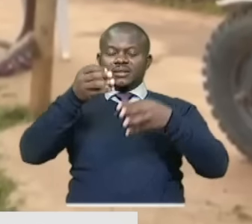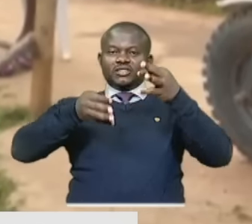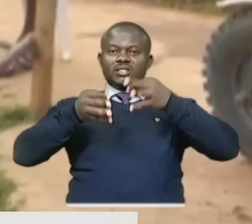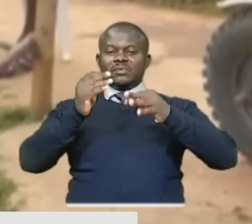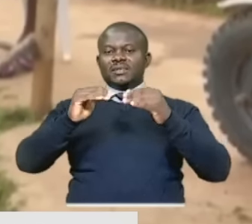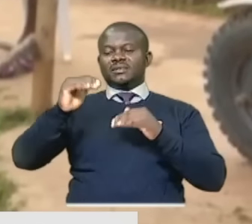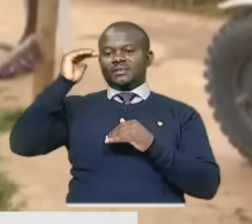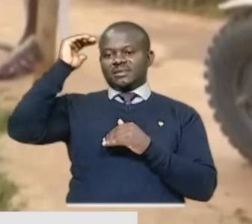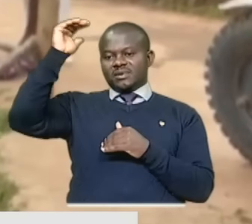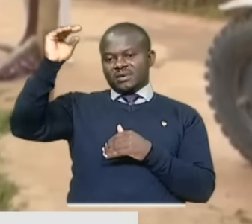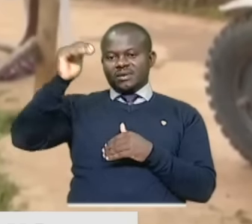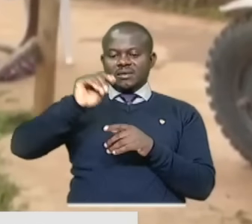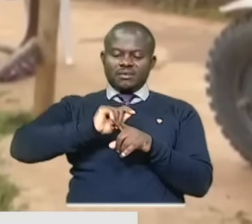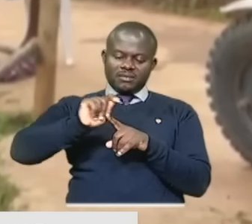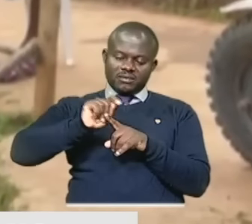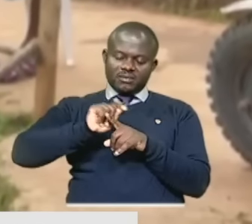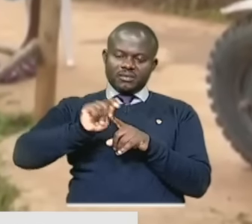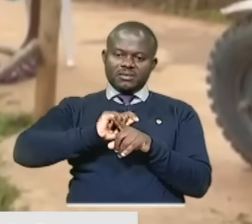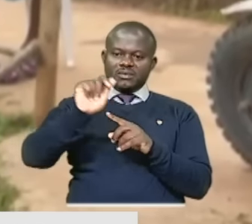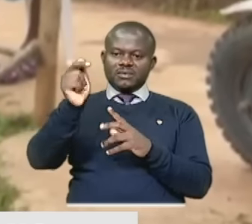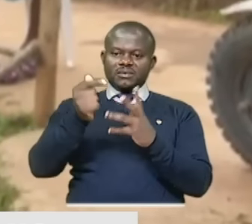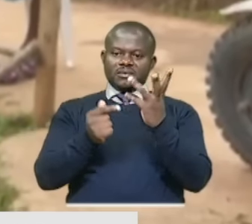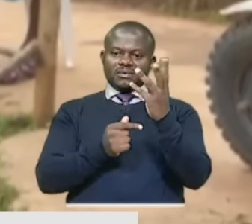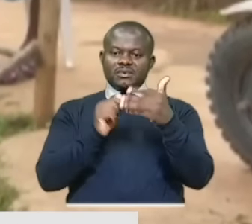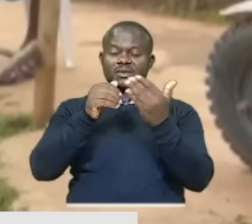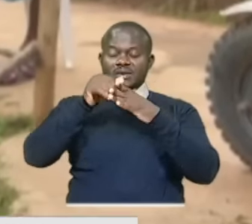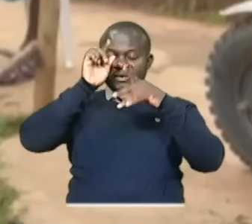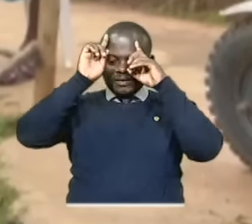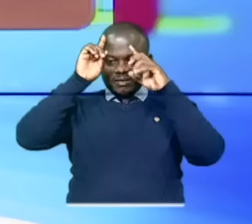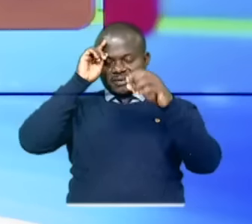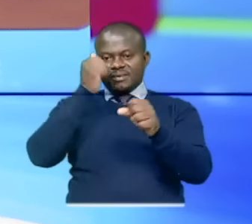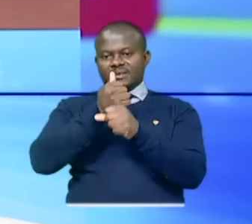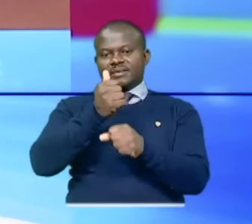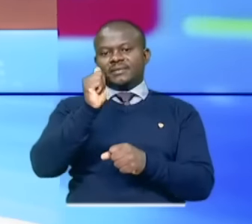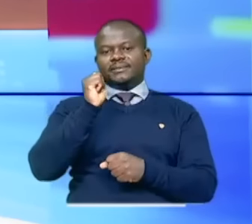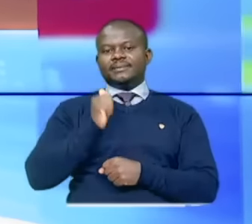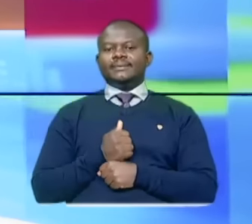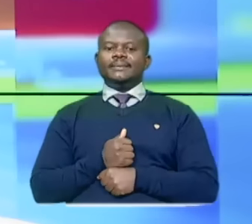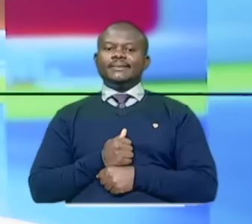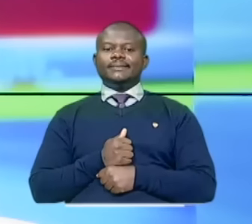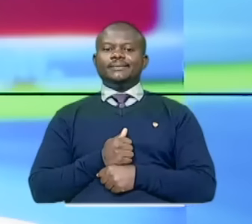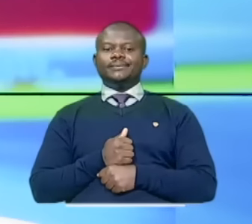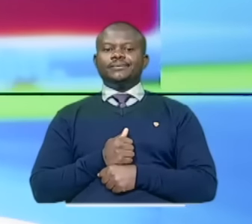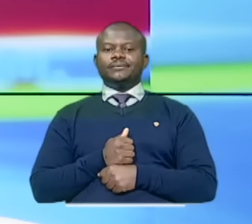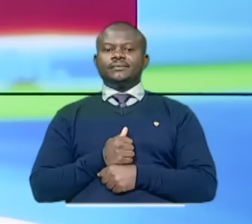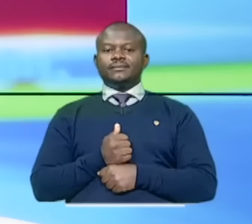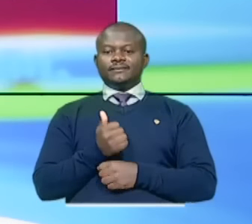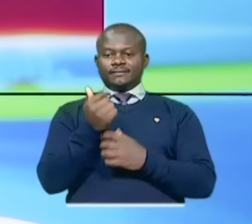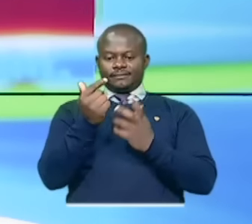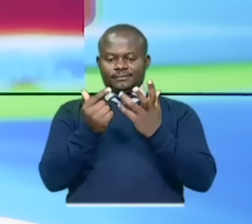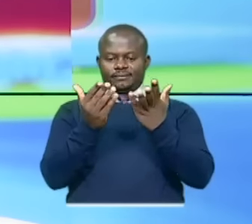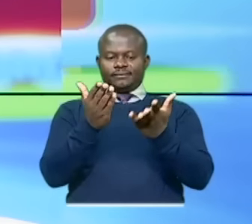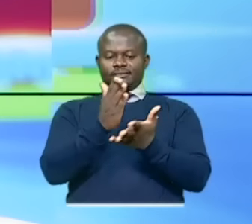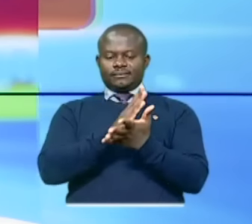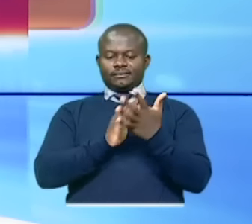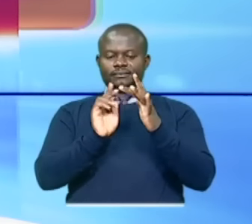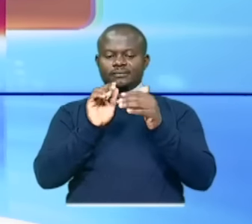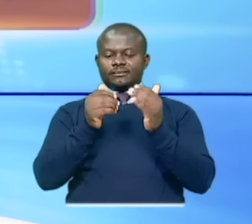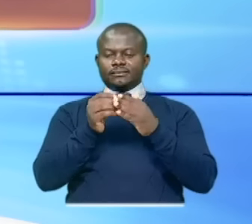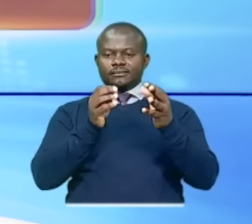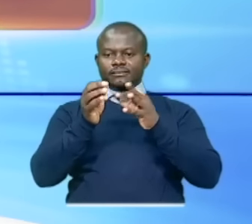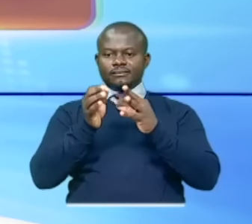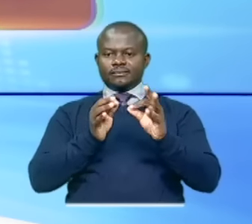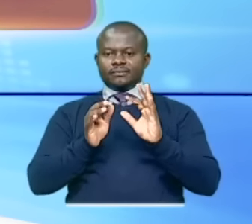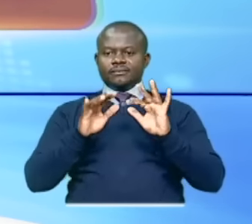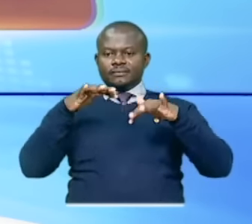bakomeye, batozwe icyo kintu cyo kwihangira imirimo. Abana bamwe mu baturage bagarukaga ku